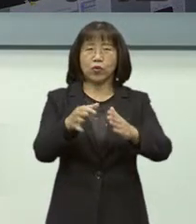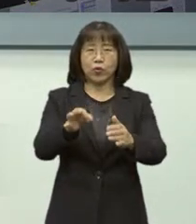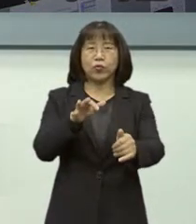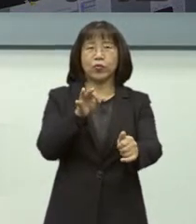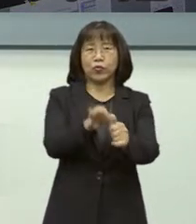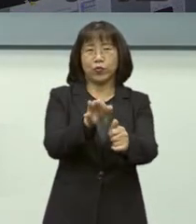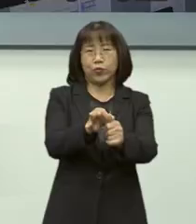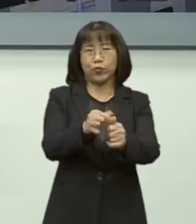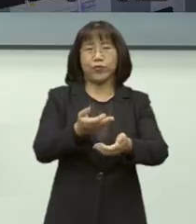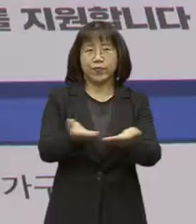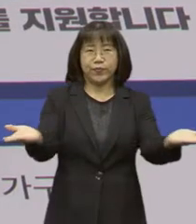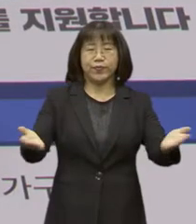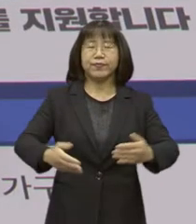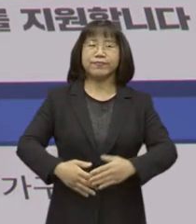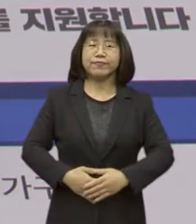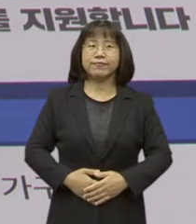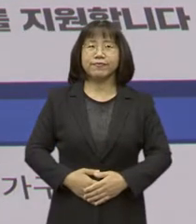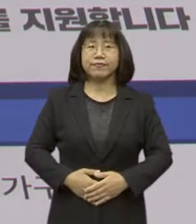지원합니다.